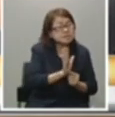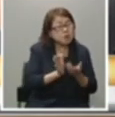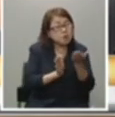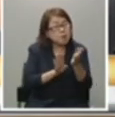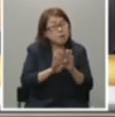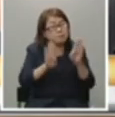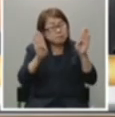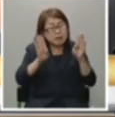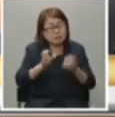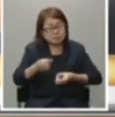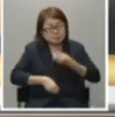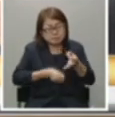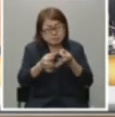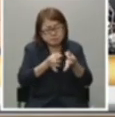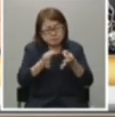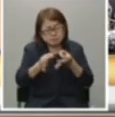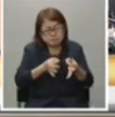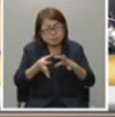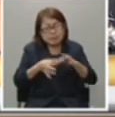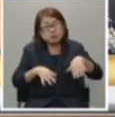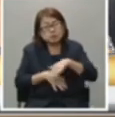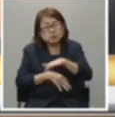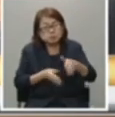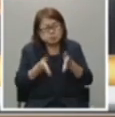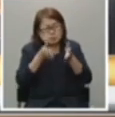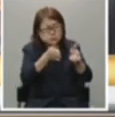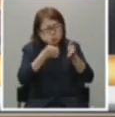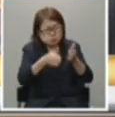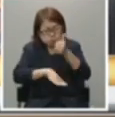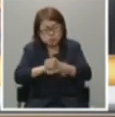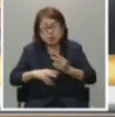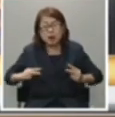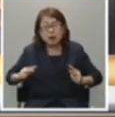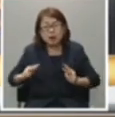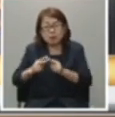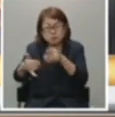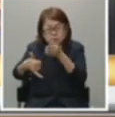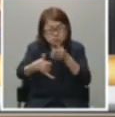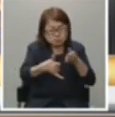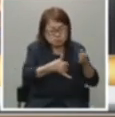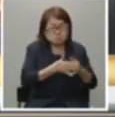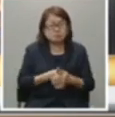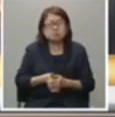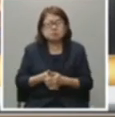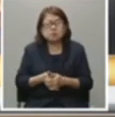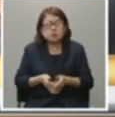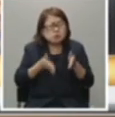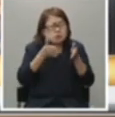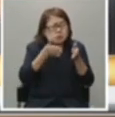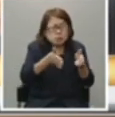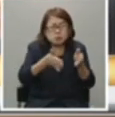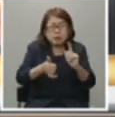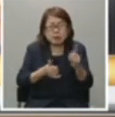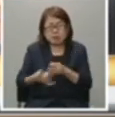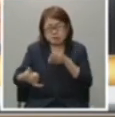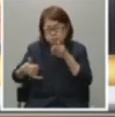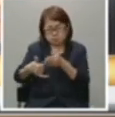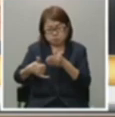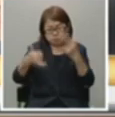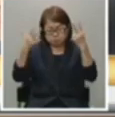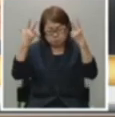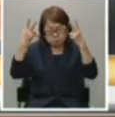วางใจรัฐมนตรีเป็นรายบุคคลโดยมีข้อกล่าวหาดังนี้พลเอกประยุทธ์จันทร์โอช